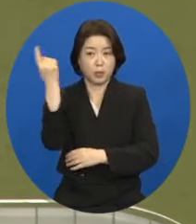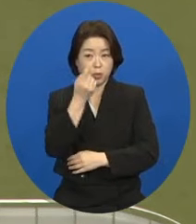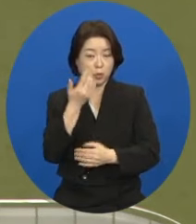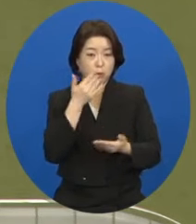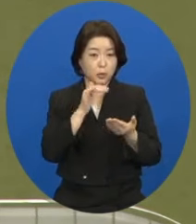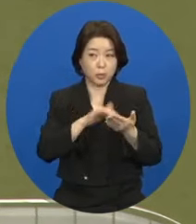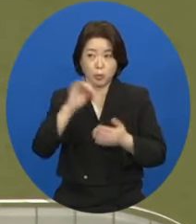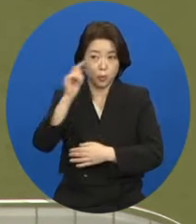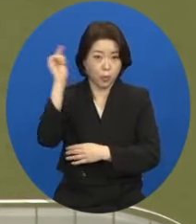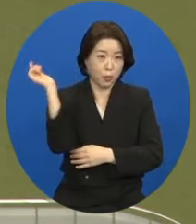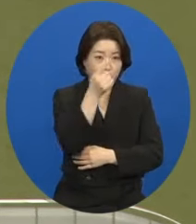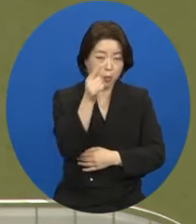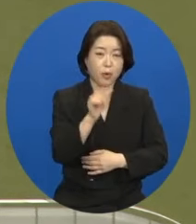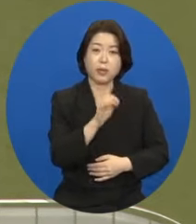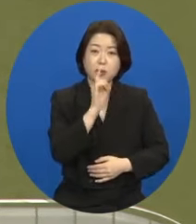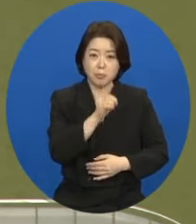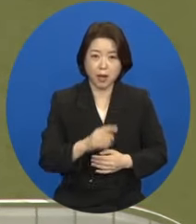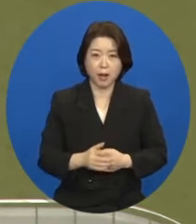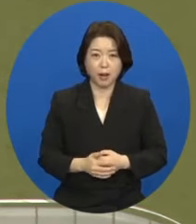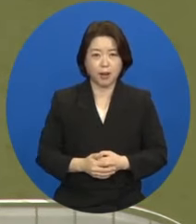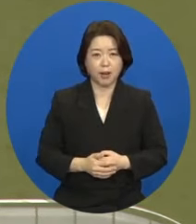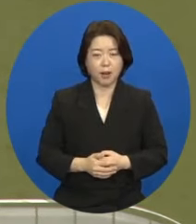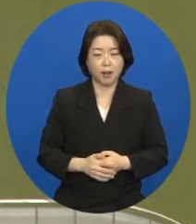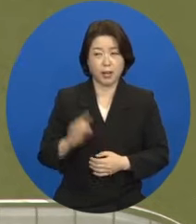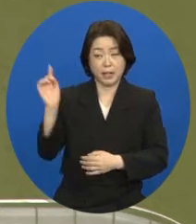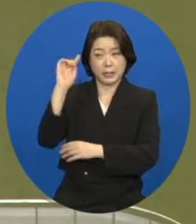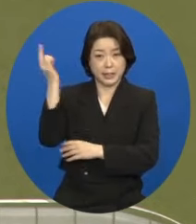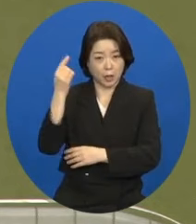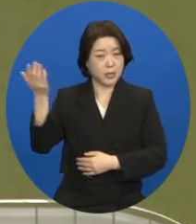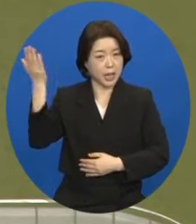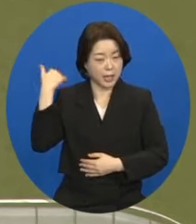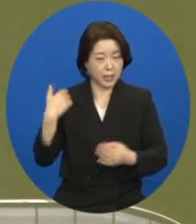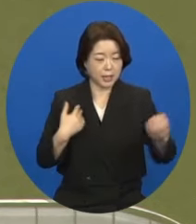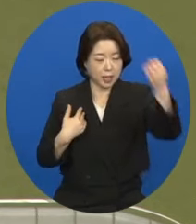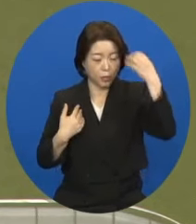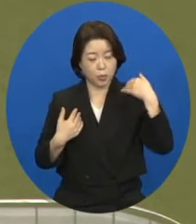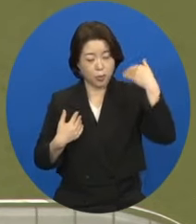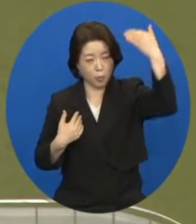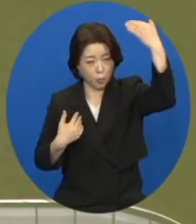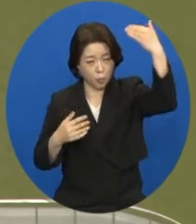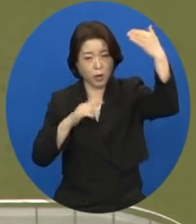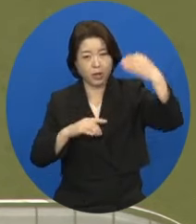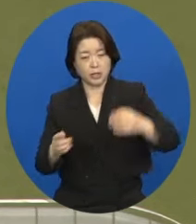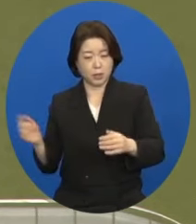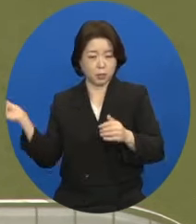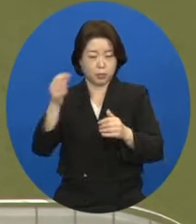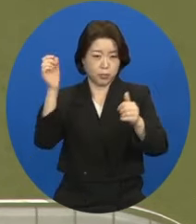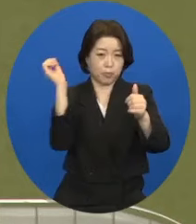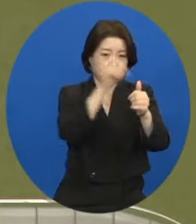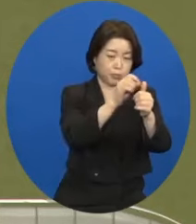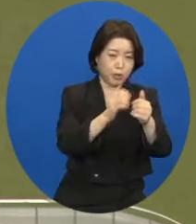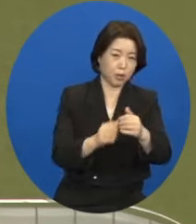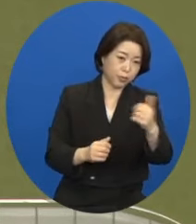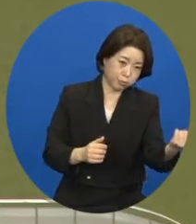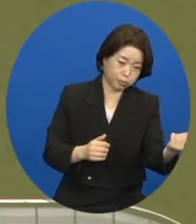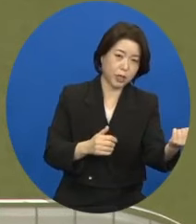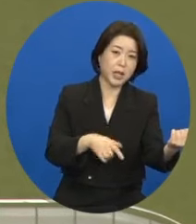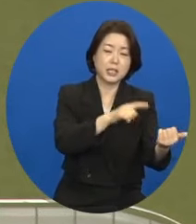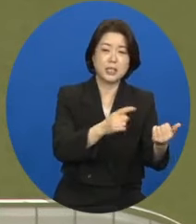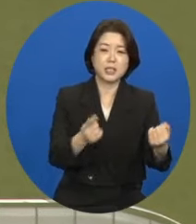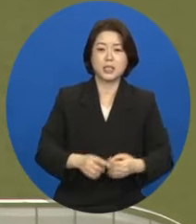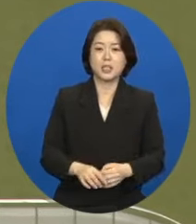언급합니다. 그러니까 다윗이 골리앗을 죽인 사건이 이 먼 남쪽까지 다 알려져 있었죠.